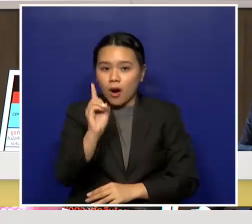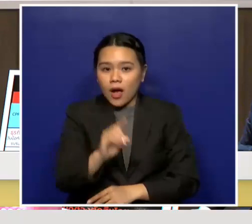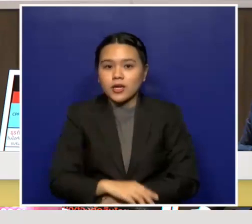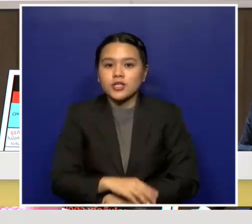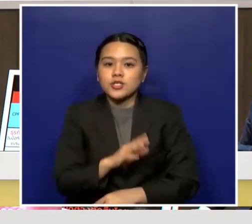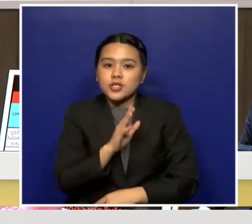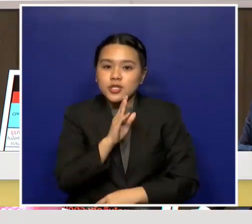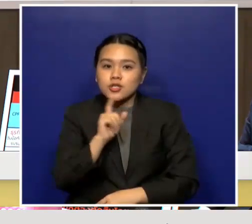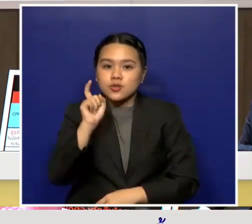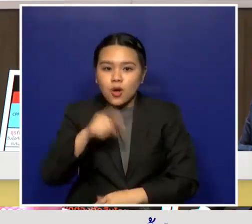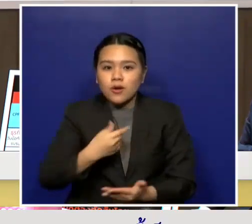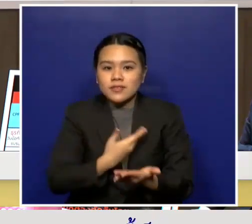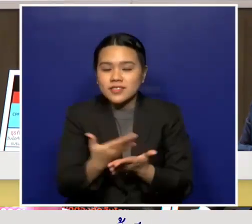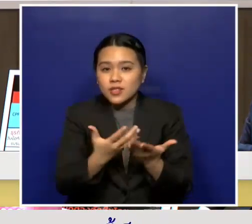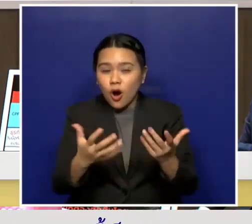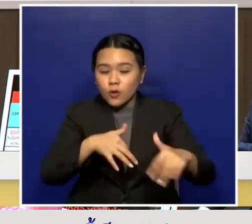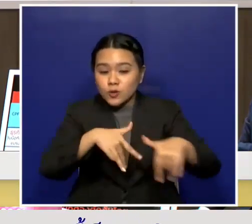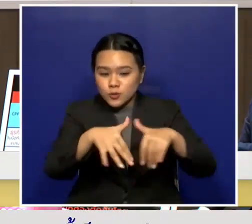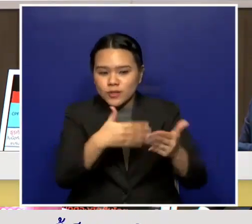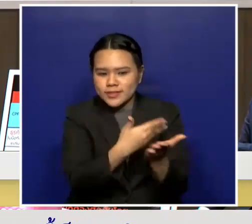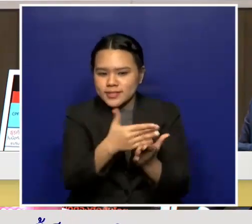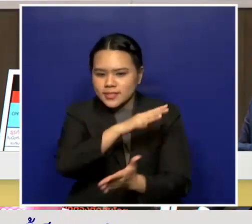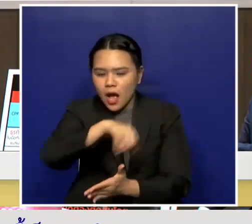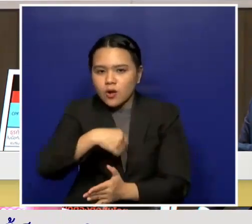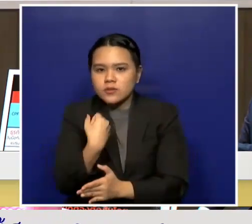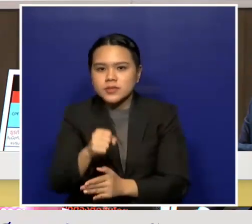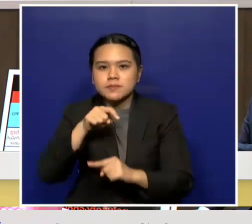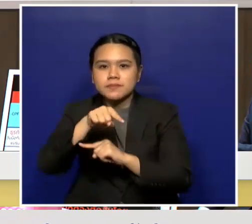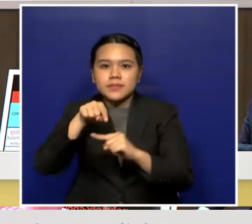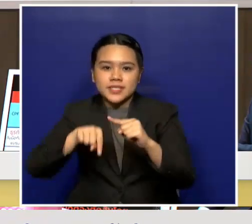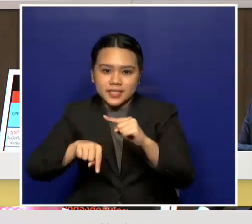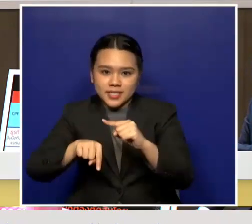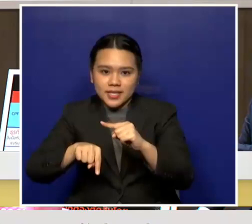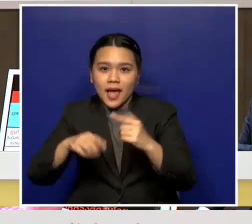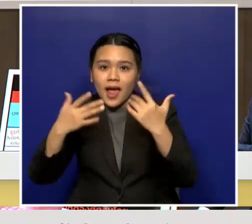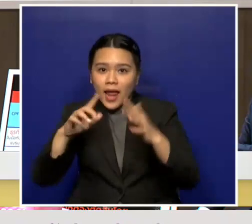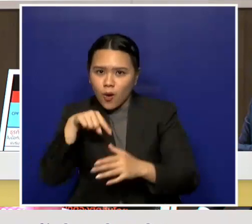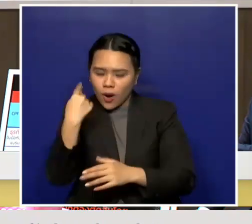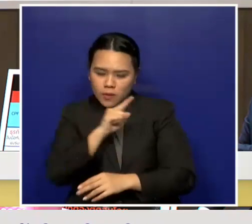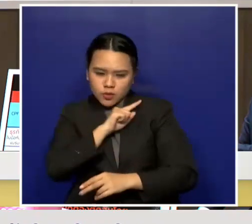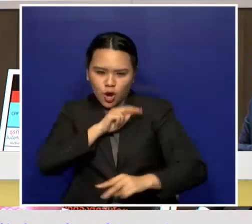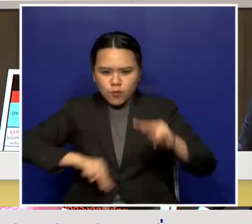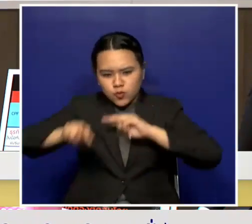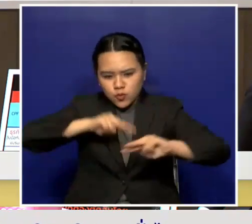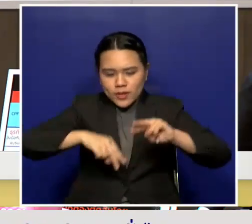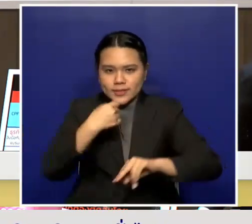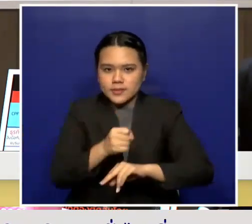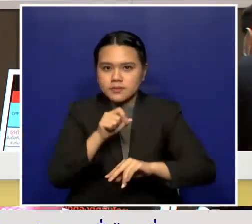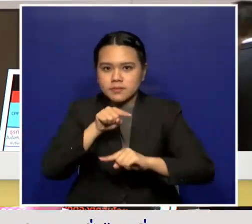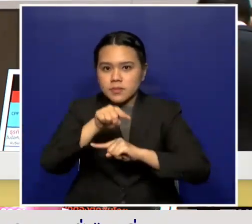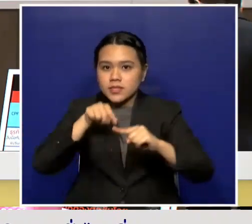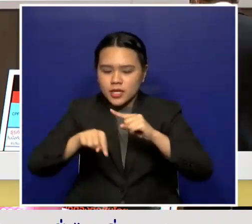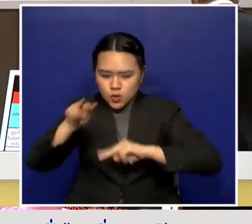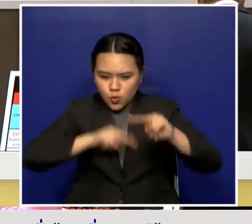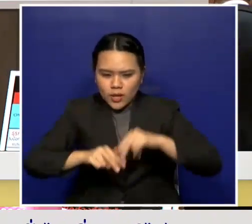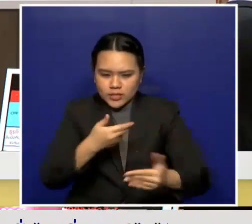ชนนะไม่เกิน 10% ใครไปตรวจว่าซื้อของในชุมชนจริงไหม 10% นะใครไปตรวจแล้วก็บอกว่